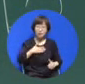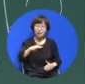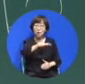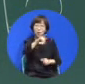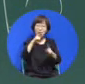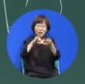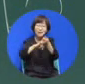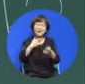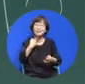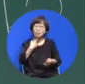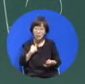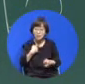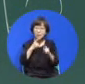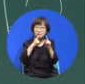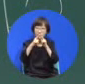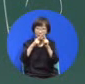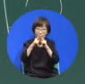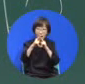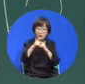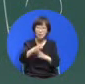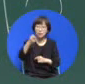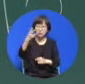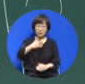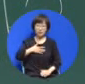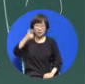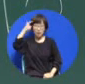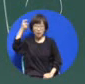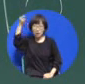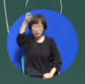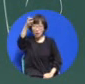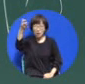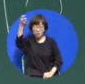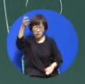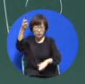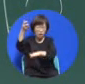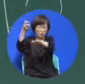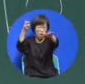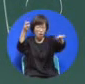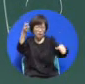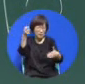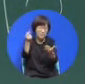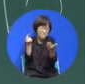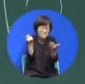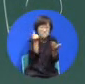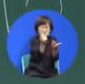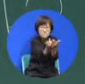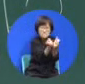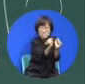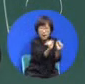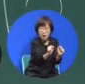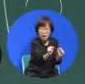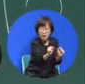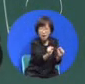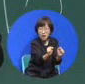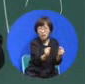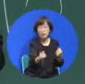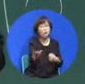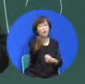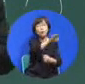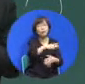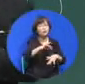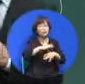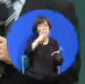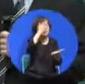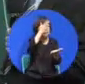말과 나의 영이 계속하여 너희 가운데 머물러 있나니 너희는 두려워하지 말지어다. Verse 5